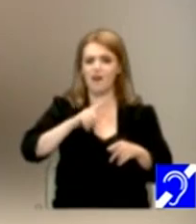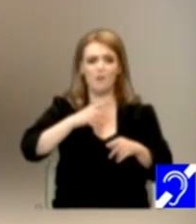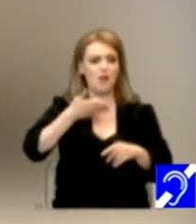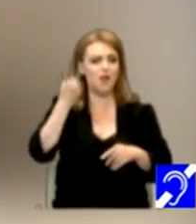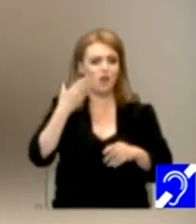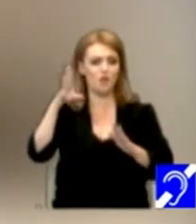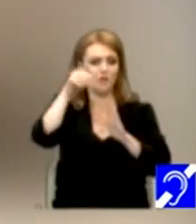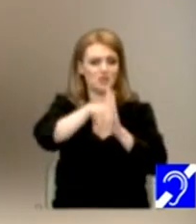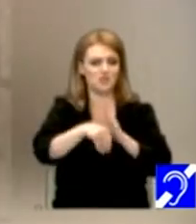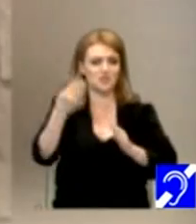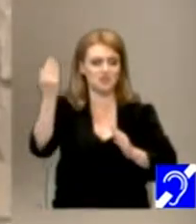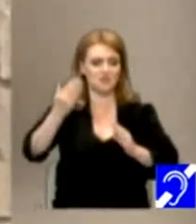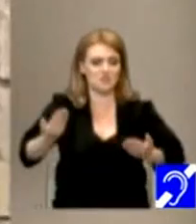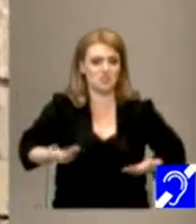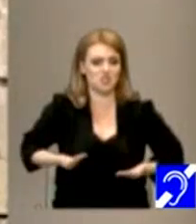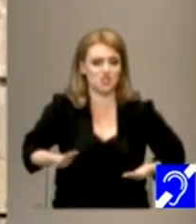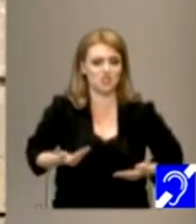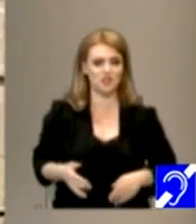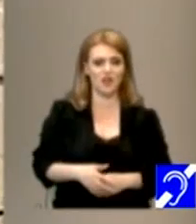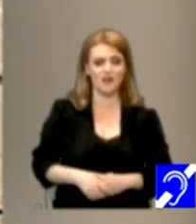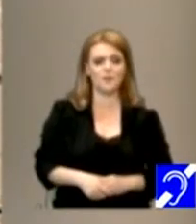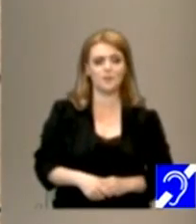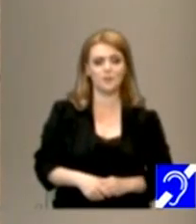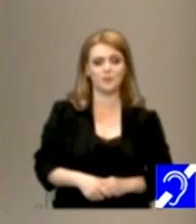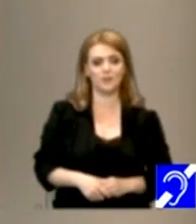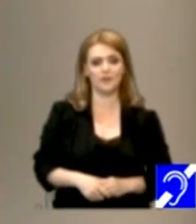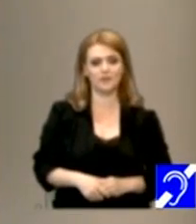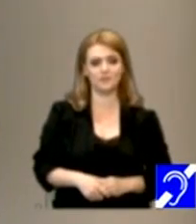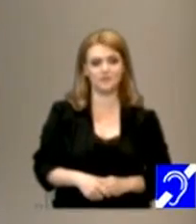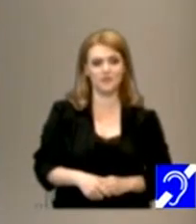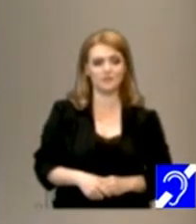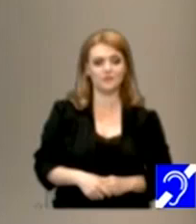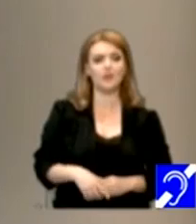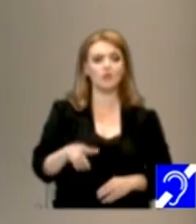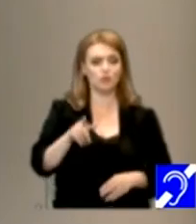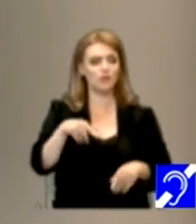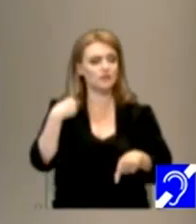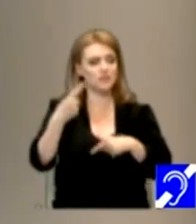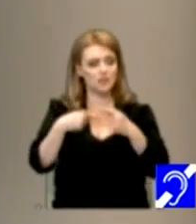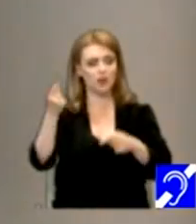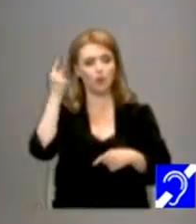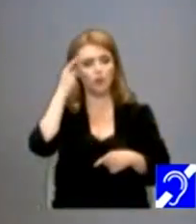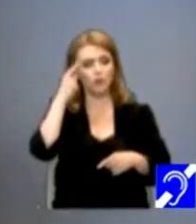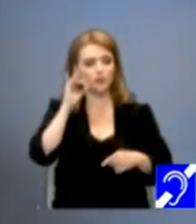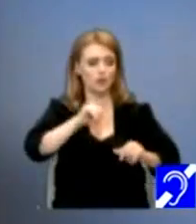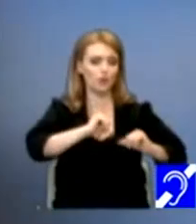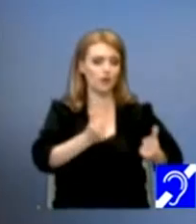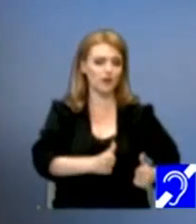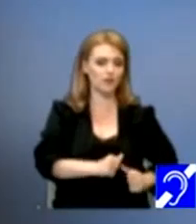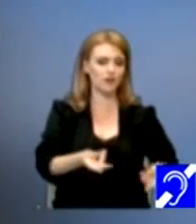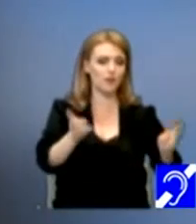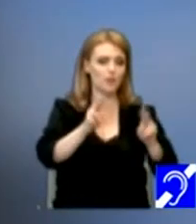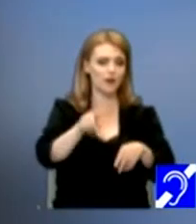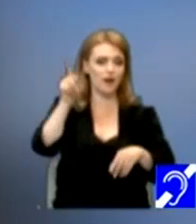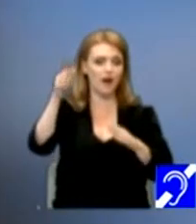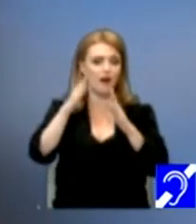care a avut ocazia să-l descopere, indiferent de locul în care a studiat sau a muncit, dar cu gândurile și inima rămâne mereu